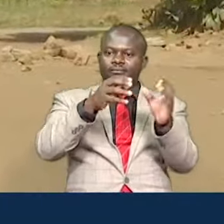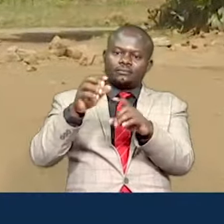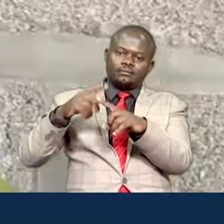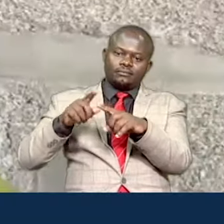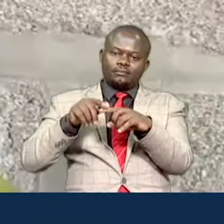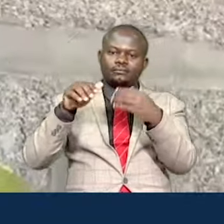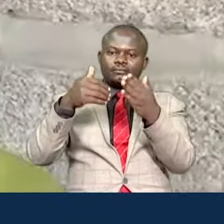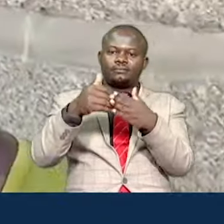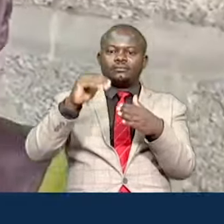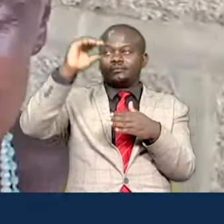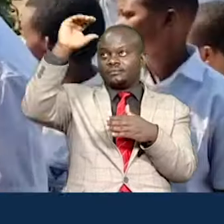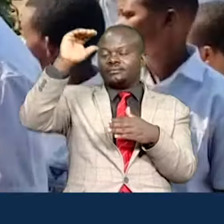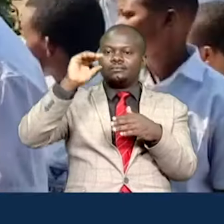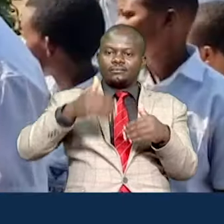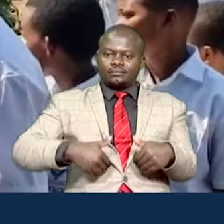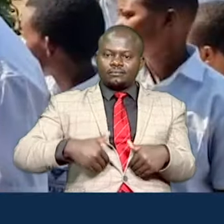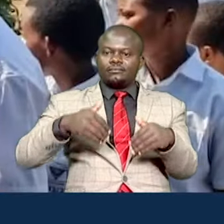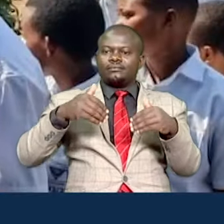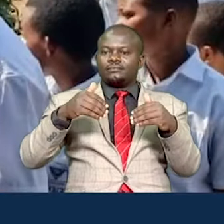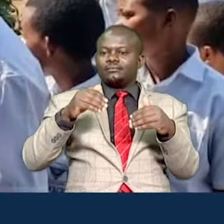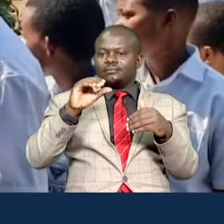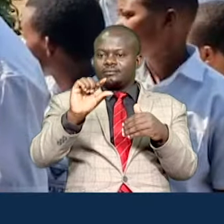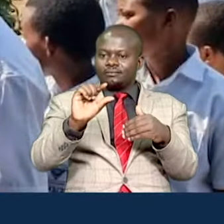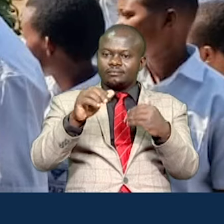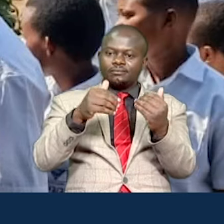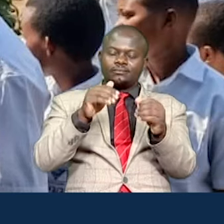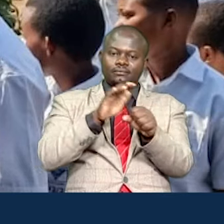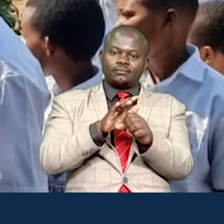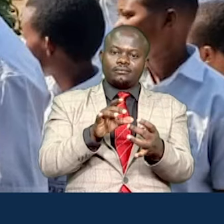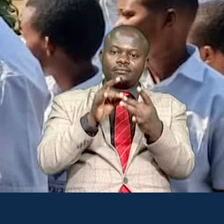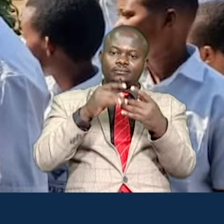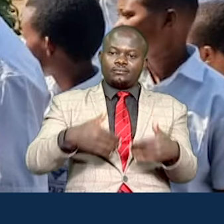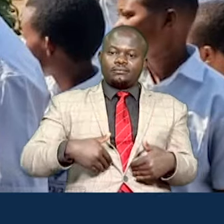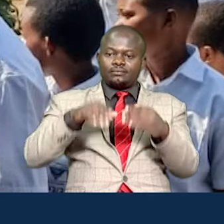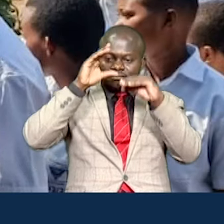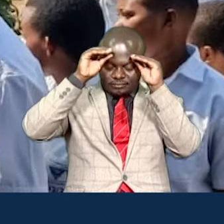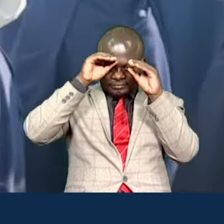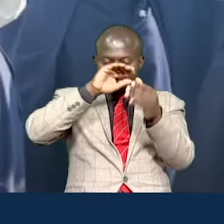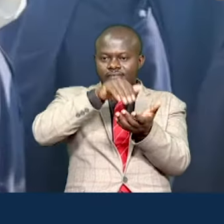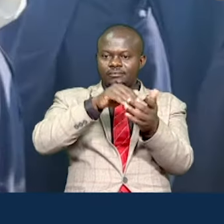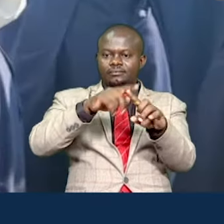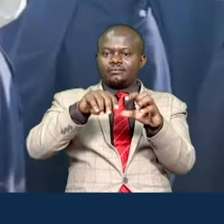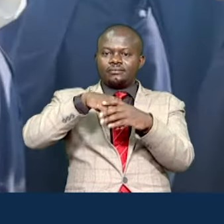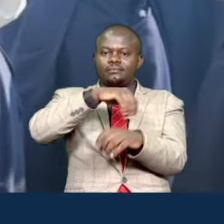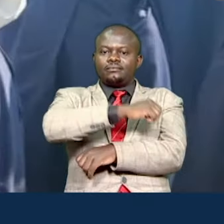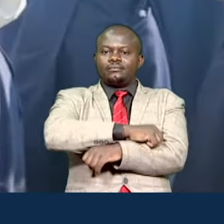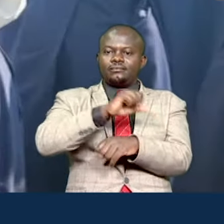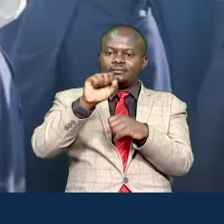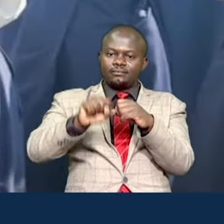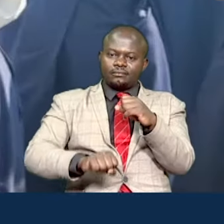by'abaturage, abakuru, abasore n'inkumi, by'umwihariko urubyiruko harimo n'urwiga mu bigo binyuranye by'amashuri mu ntara